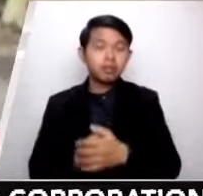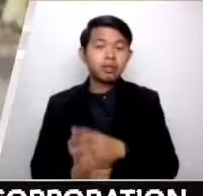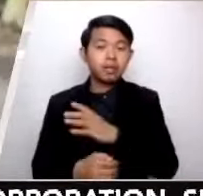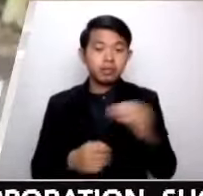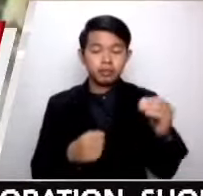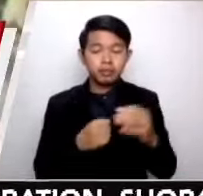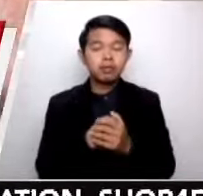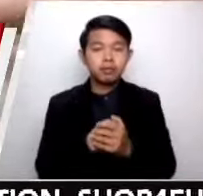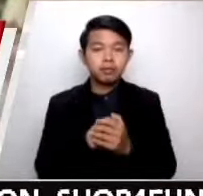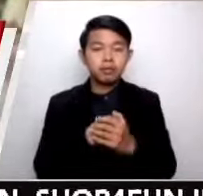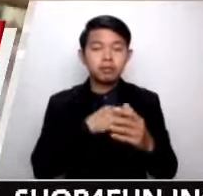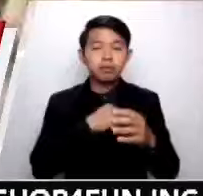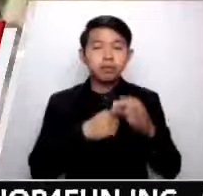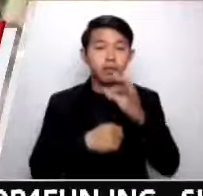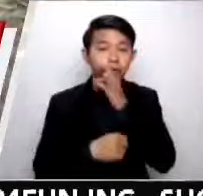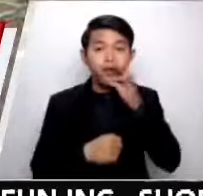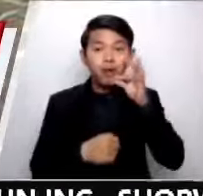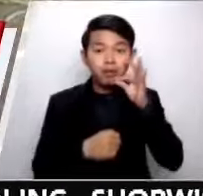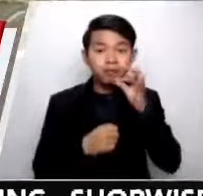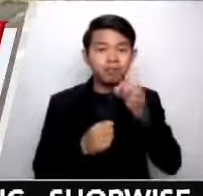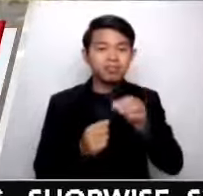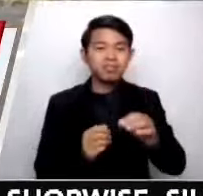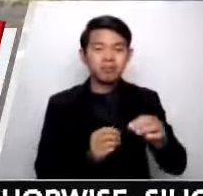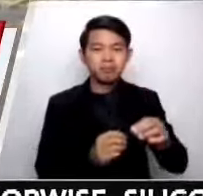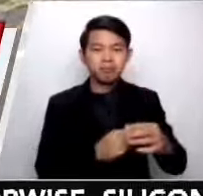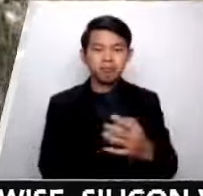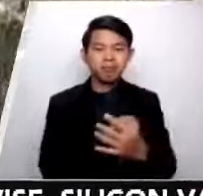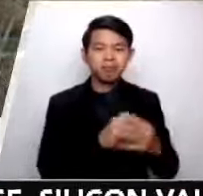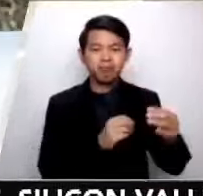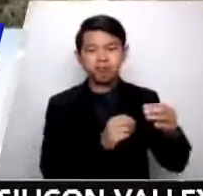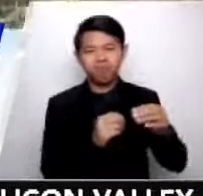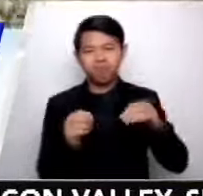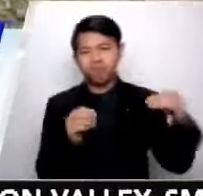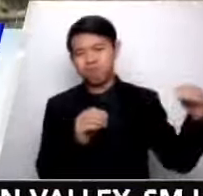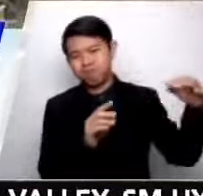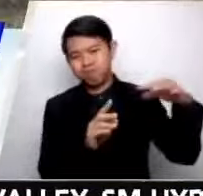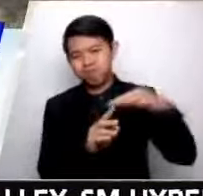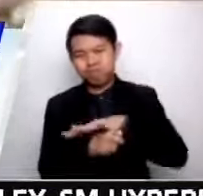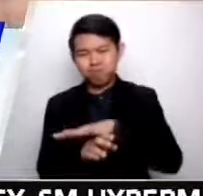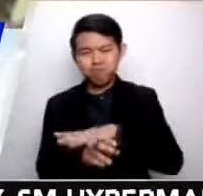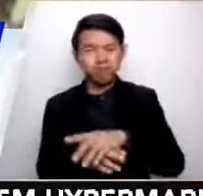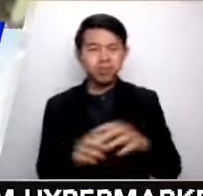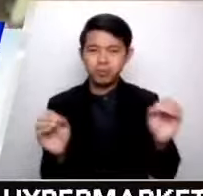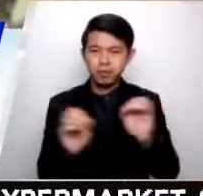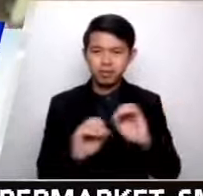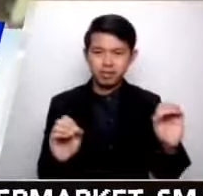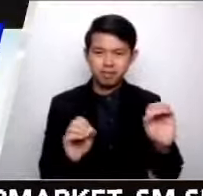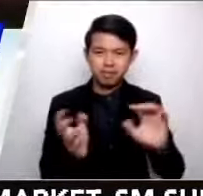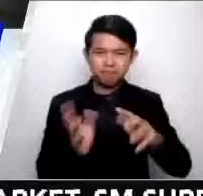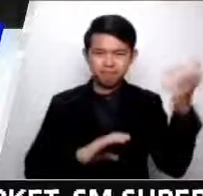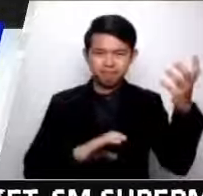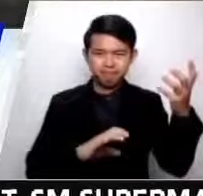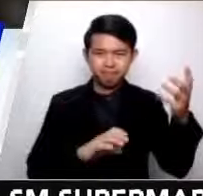po. Yun na lang ang naano, parang disyerto na. Di nga po namin alam kung paano mag-uumpisa